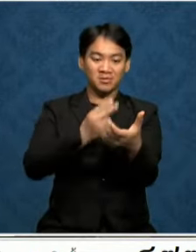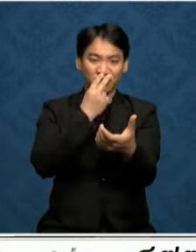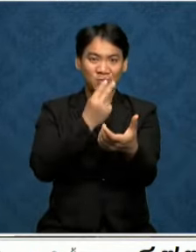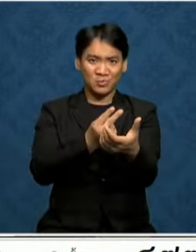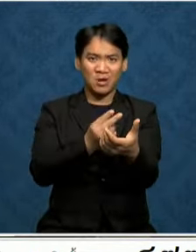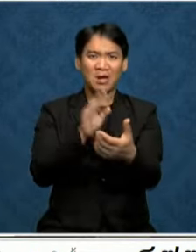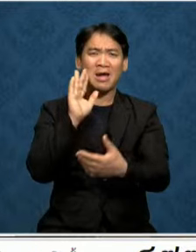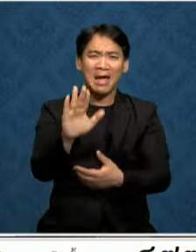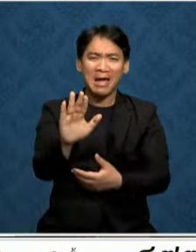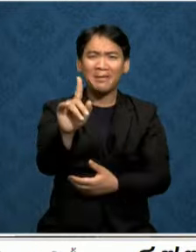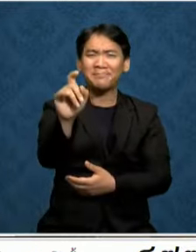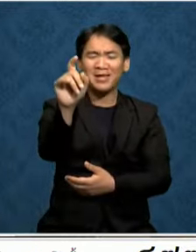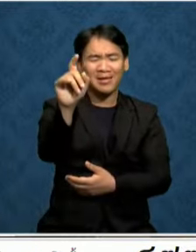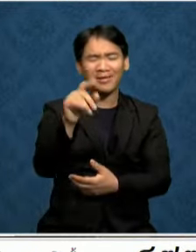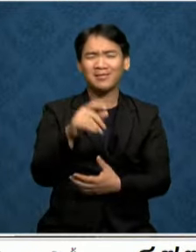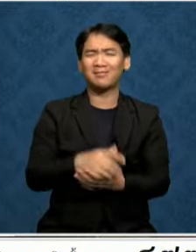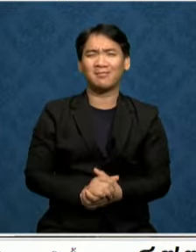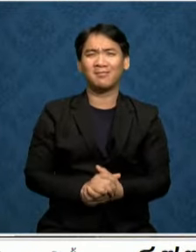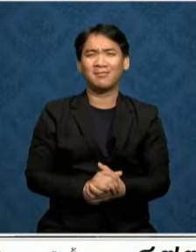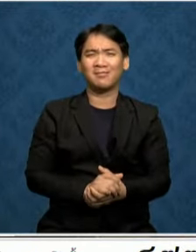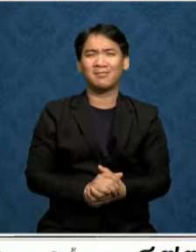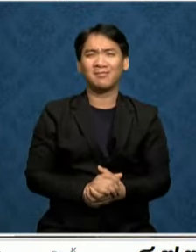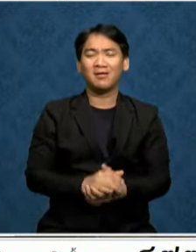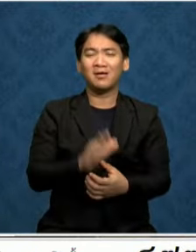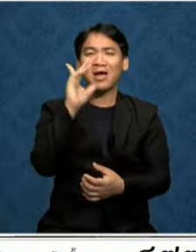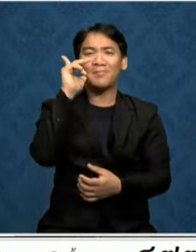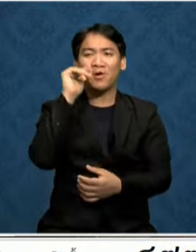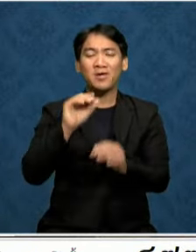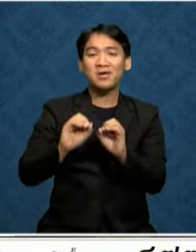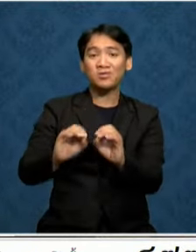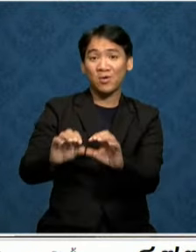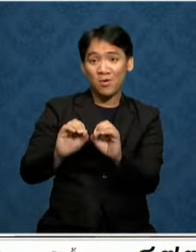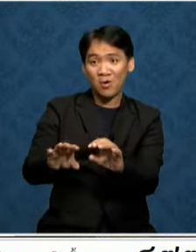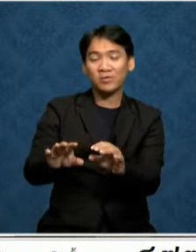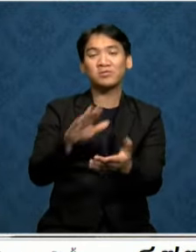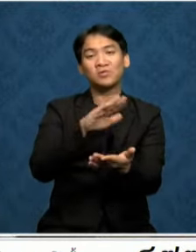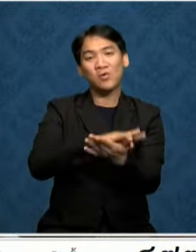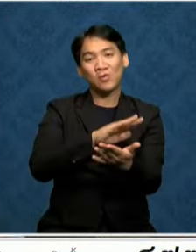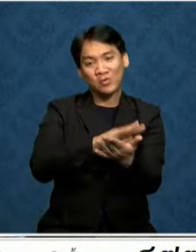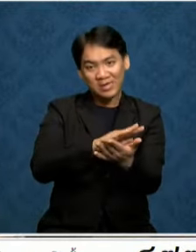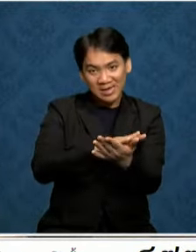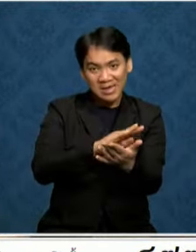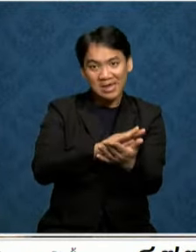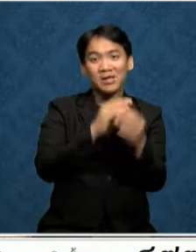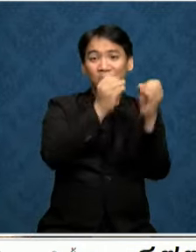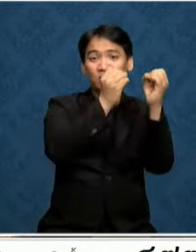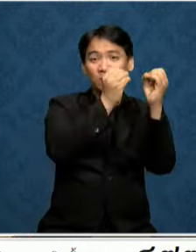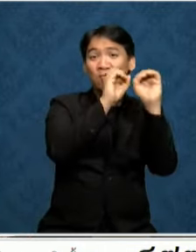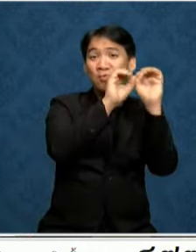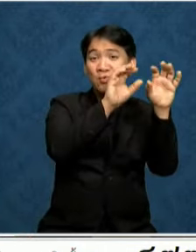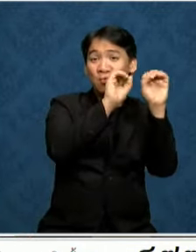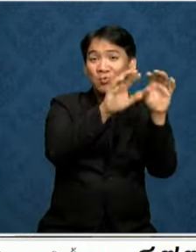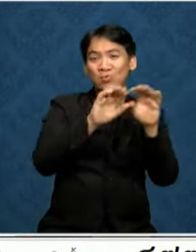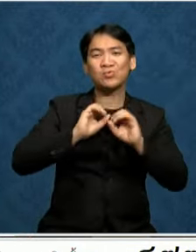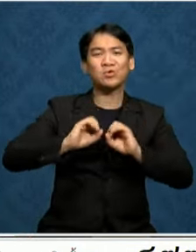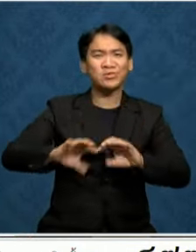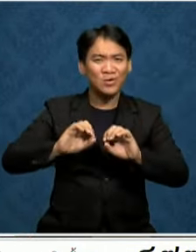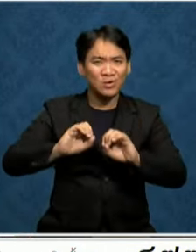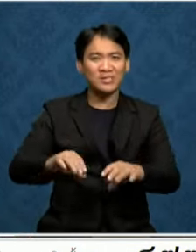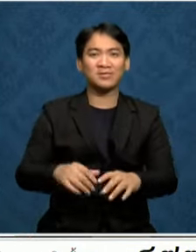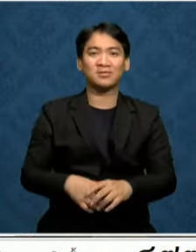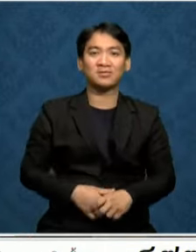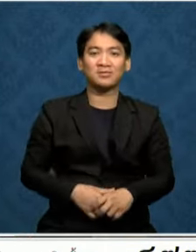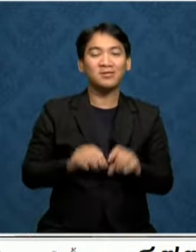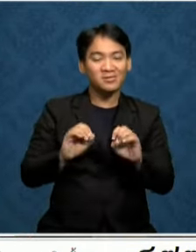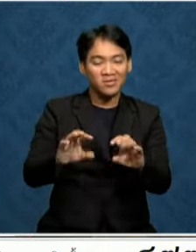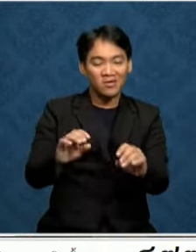างสิ่งแวดล้อมให้มันปลอดภัยขึ้นกับเด็กๆทุกคนให้ความรู้ความเข้าใจนะครับรวมถึงสิ่งที่เพื่อนส